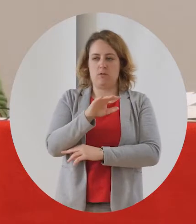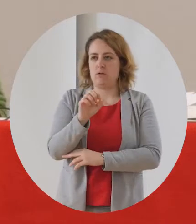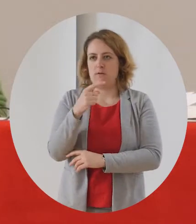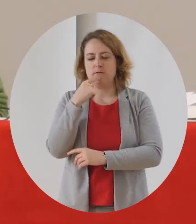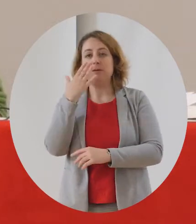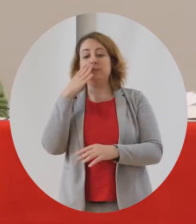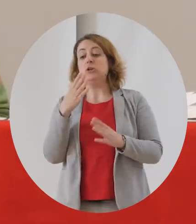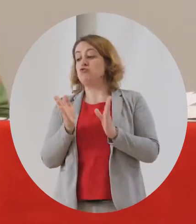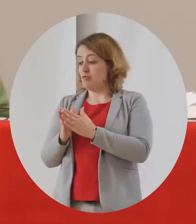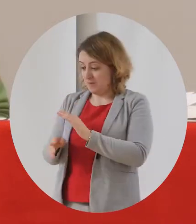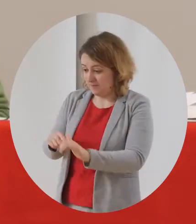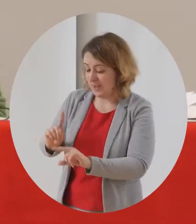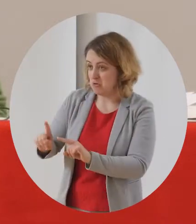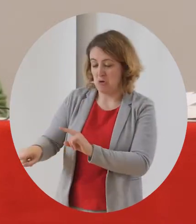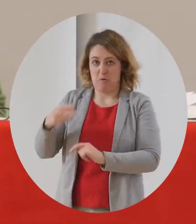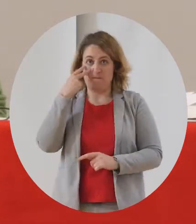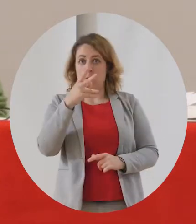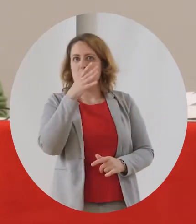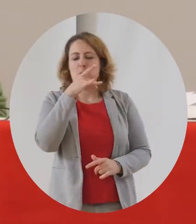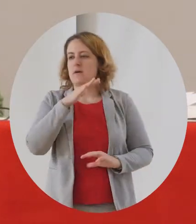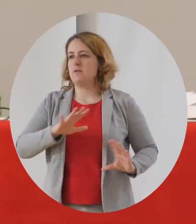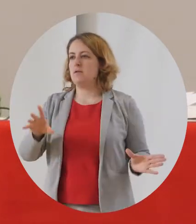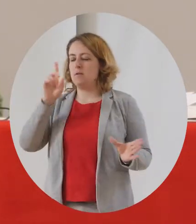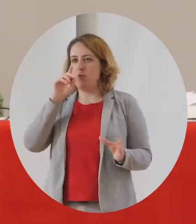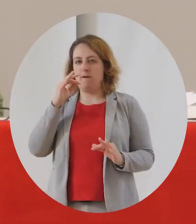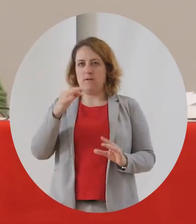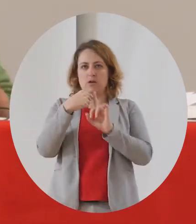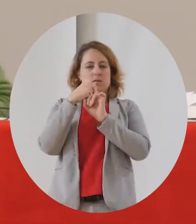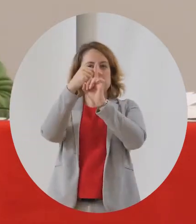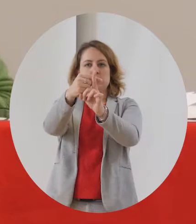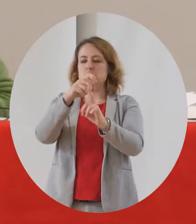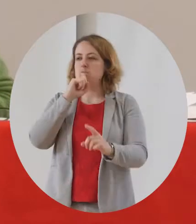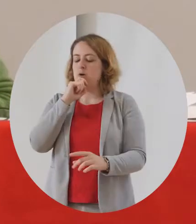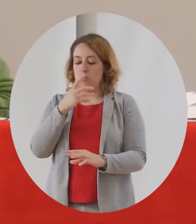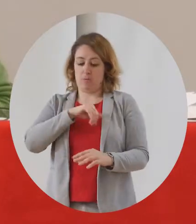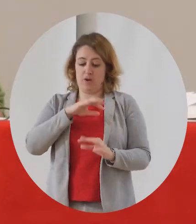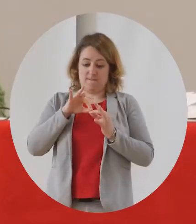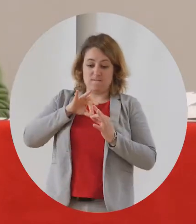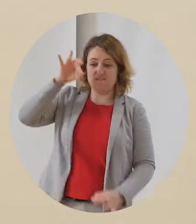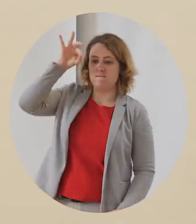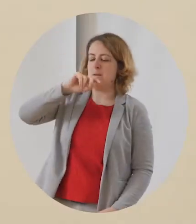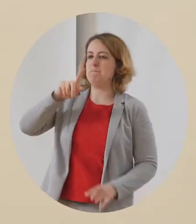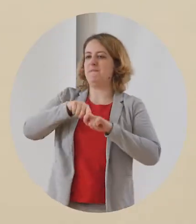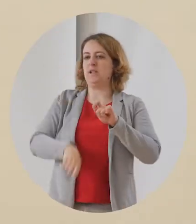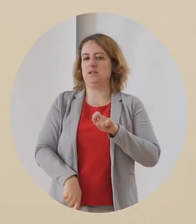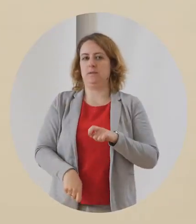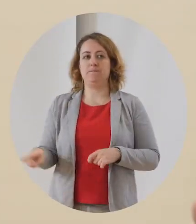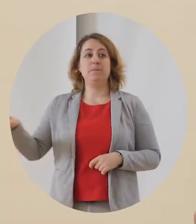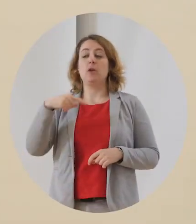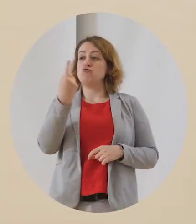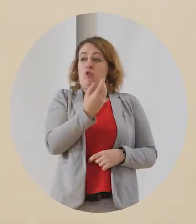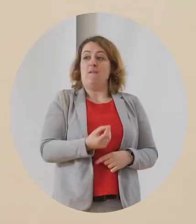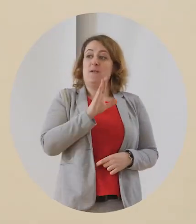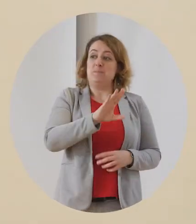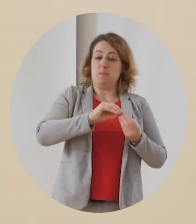chose à faire, ben, il n'arrive pas à le voir, parce qu'il n'arrive pas à se fixer, il a son axe qui n'est pas en place. Alors, il est